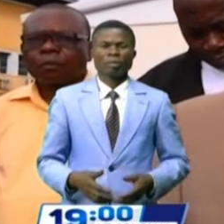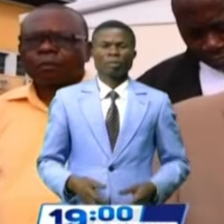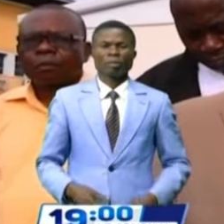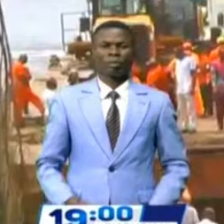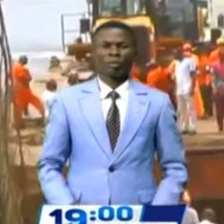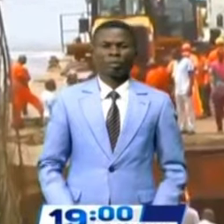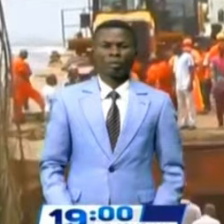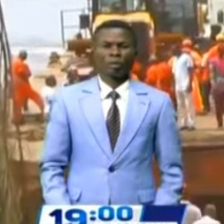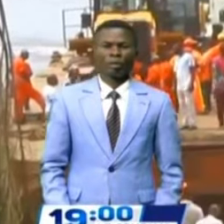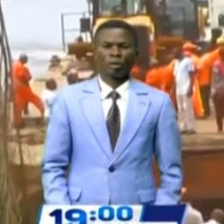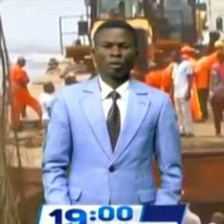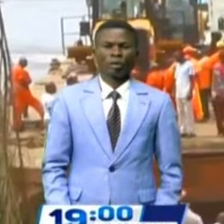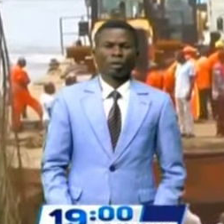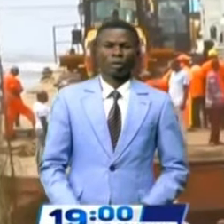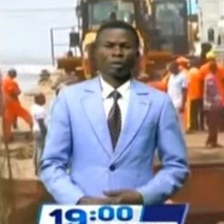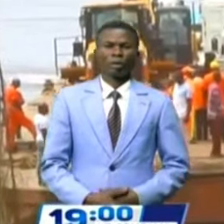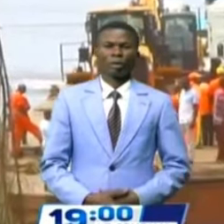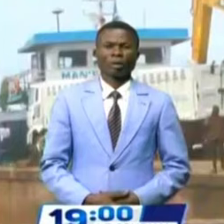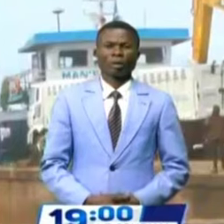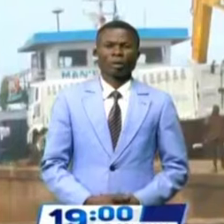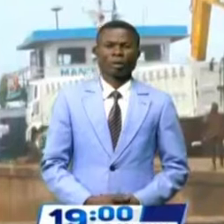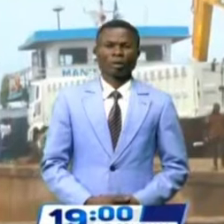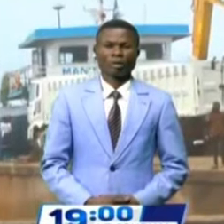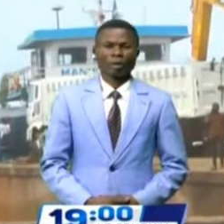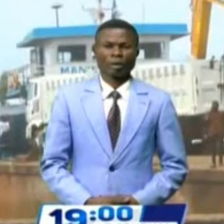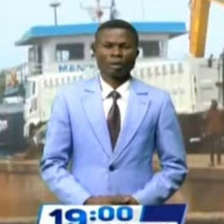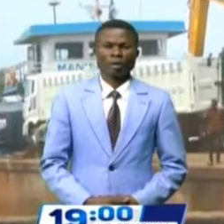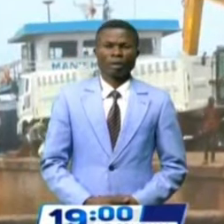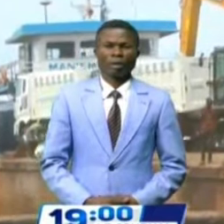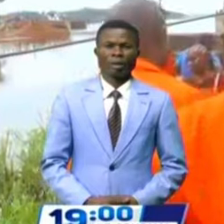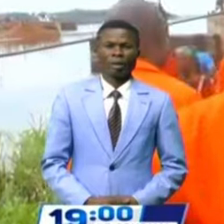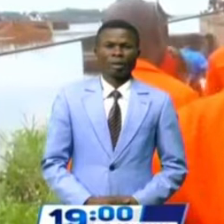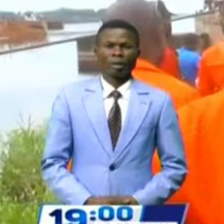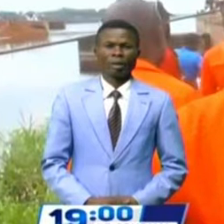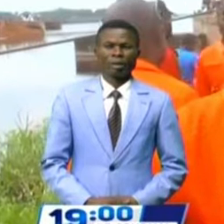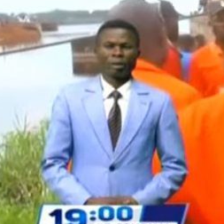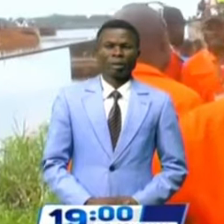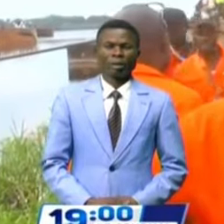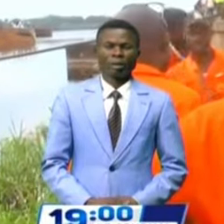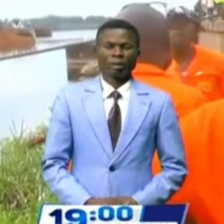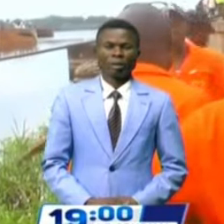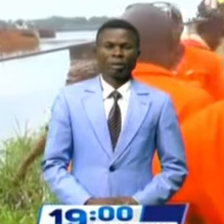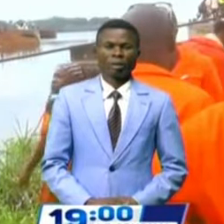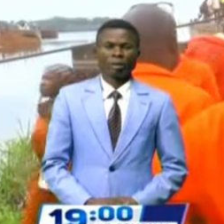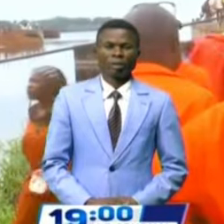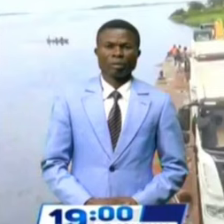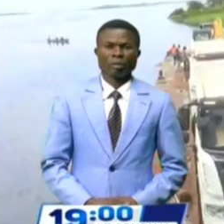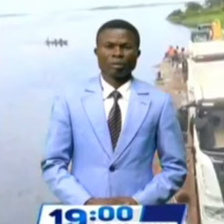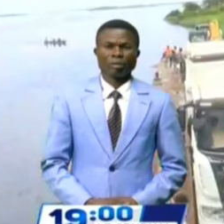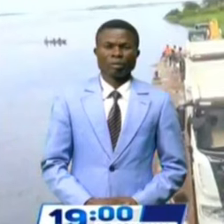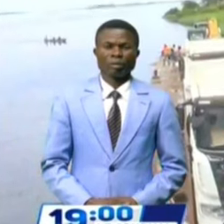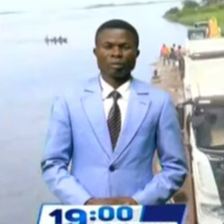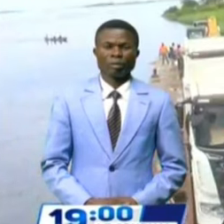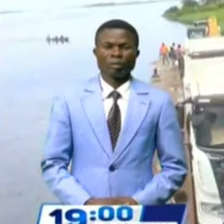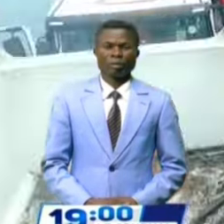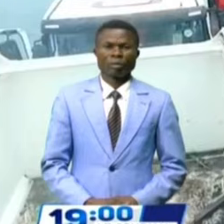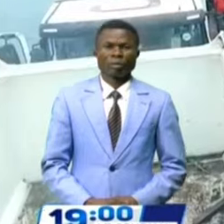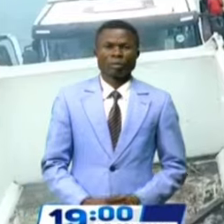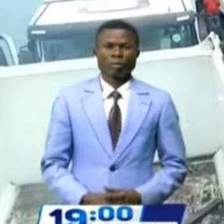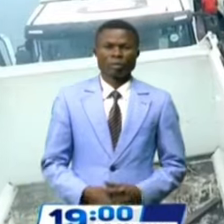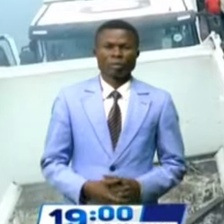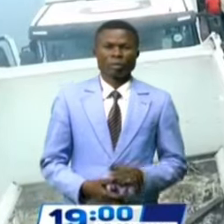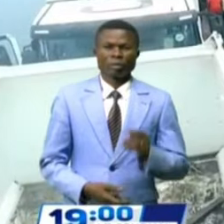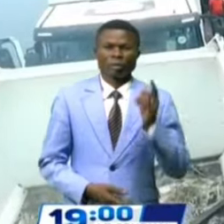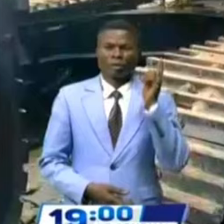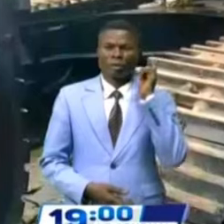Chanoki Kangalangoy, 12 matériels ultra-neuf ont été réceptionnés par le directeur provincial de l'office de route Équateur, Herman